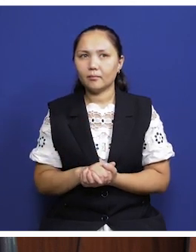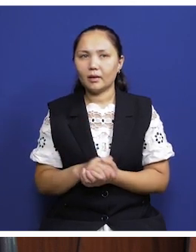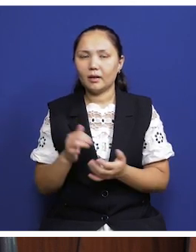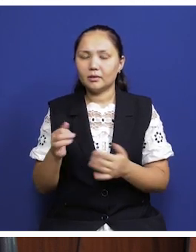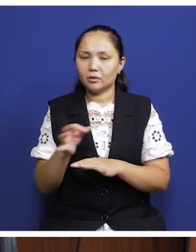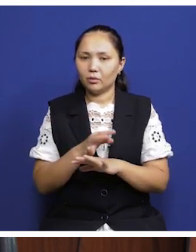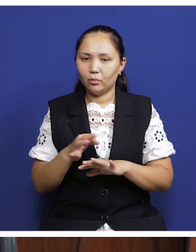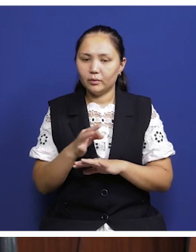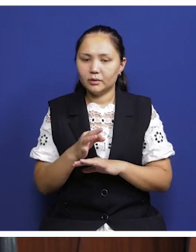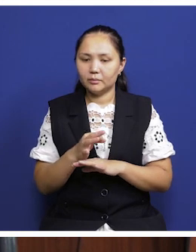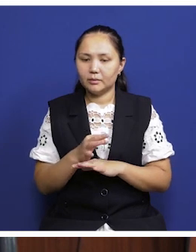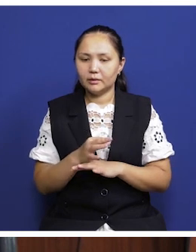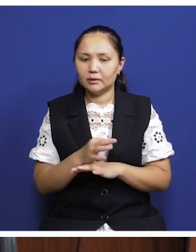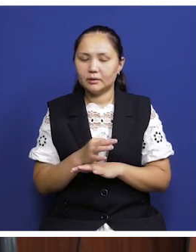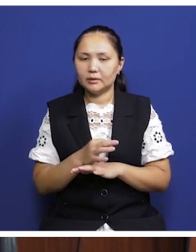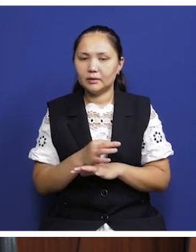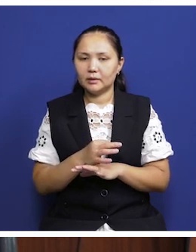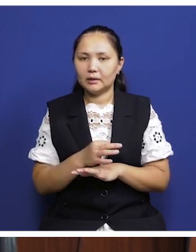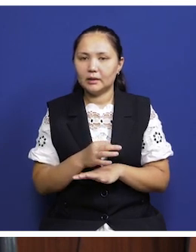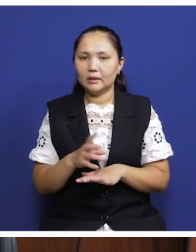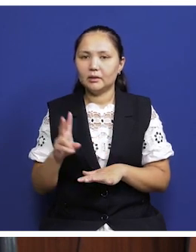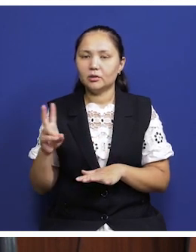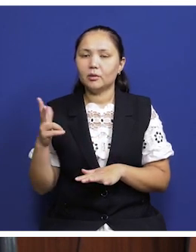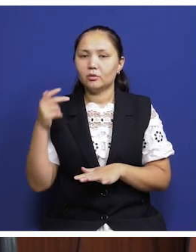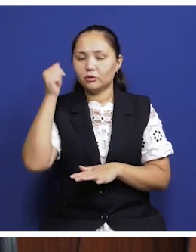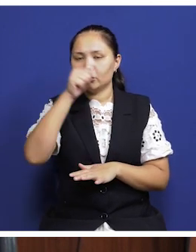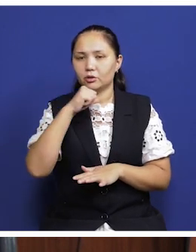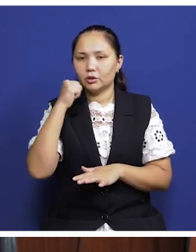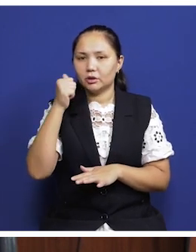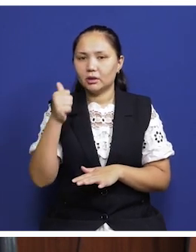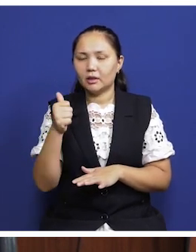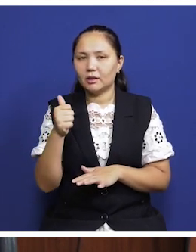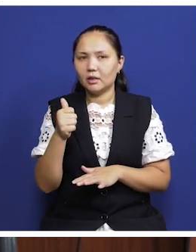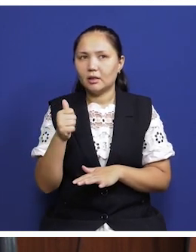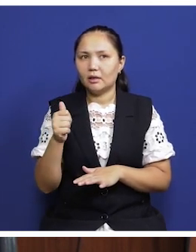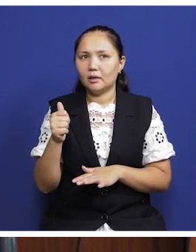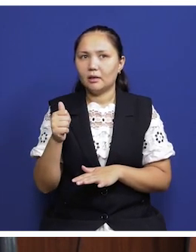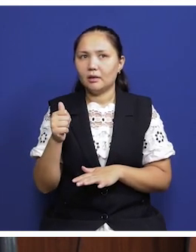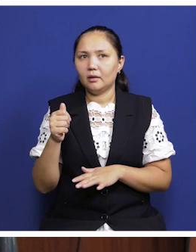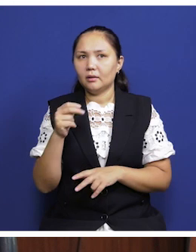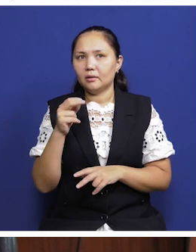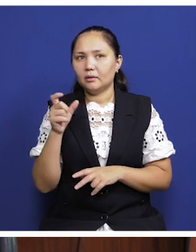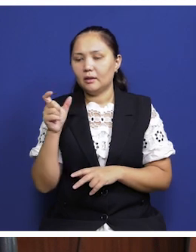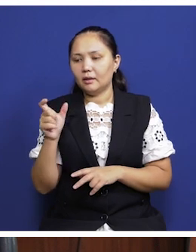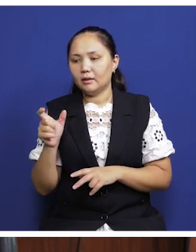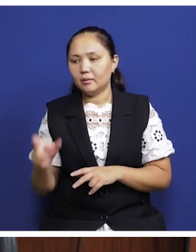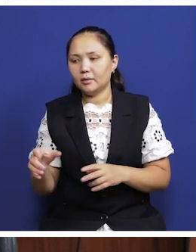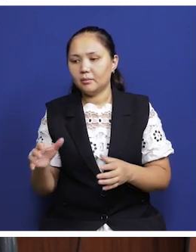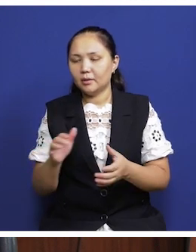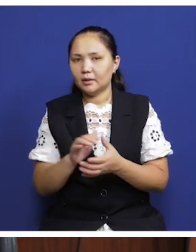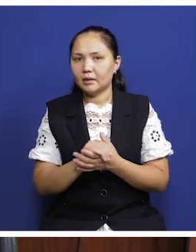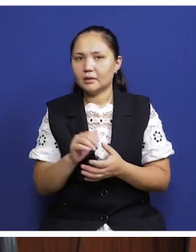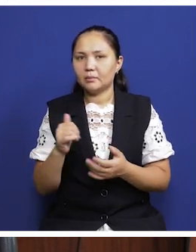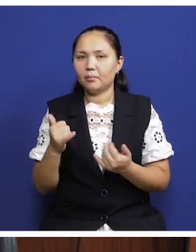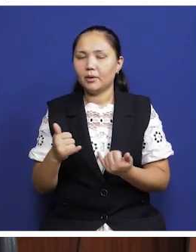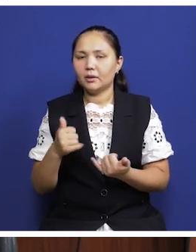мынау өтпелі кезеңмен 23-24-ке қаралып отыр. Жалпы біз мердігерлермен келісе отырып, осы биылғы жылы